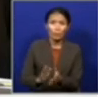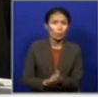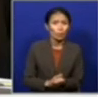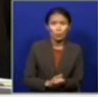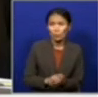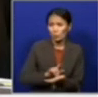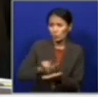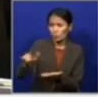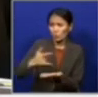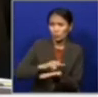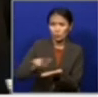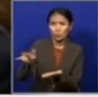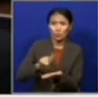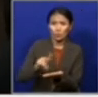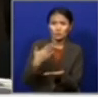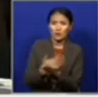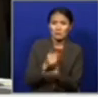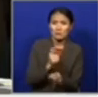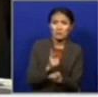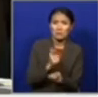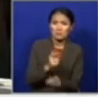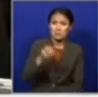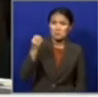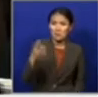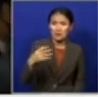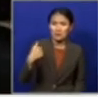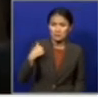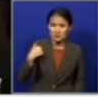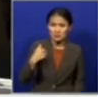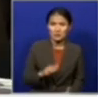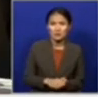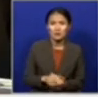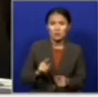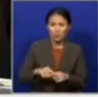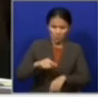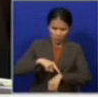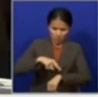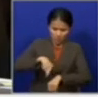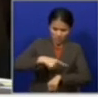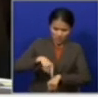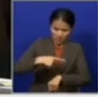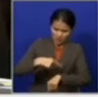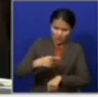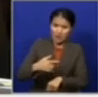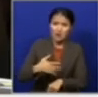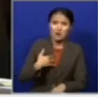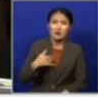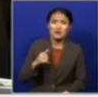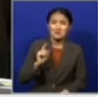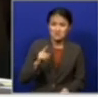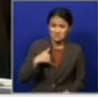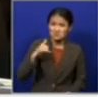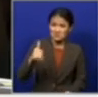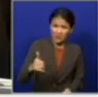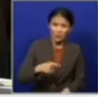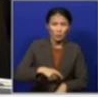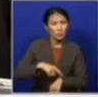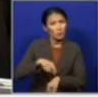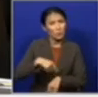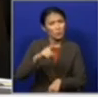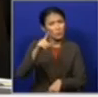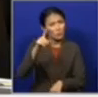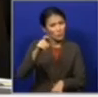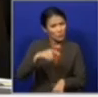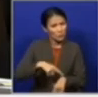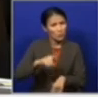คุ้มค่าค่ะทั้งการใช้บุคลากรจากหน่วยงานทั้งค่าใช้จ่ายงบประมาณในการเดินทางค่าเบี้ยเลี้ยง